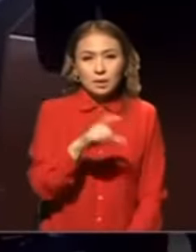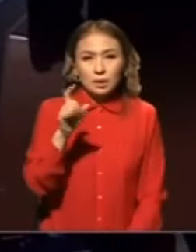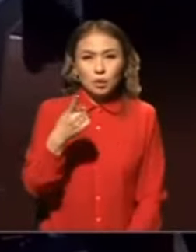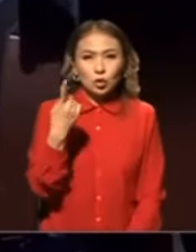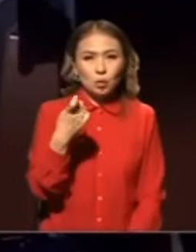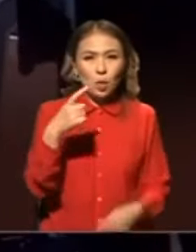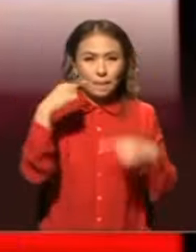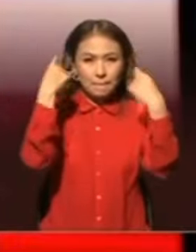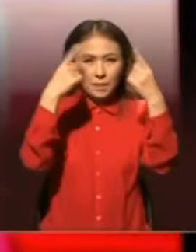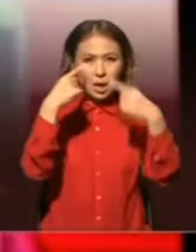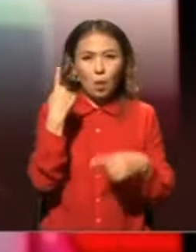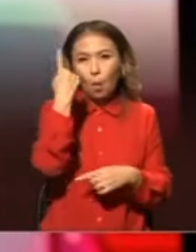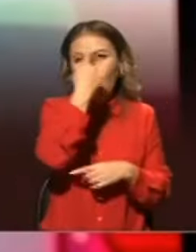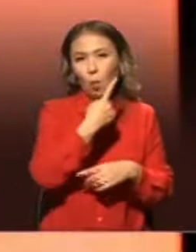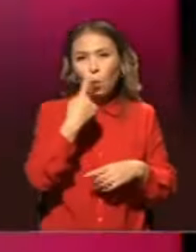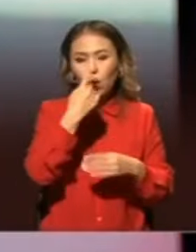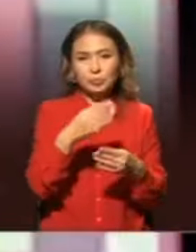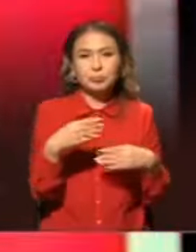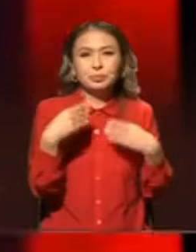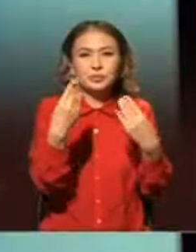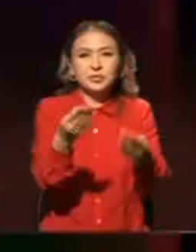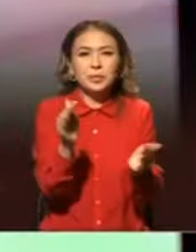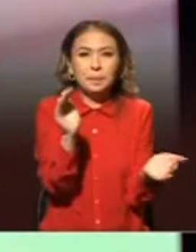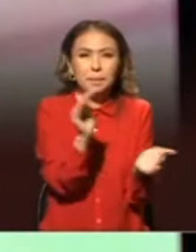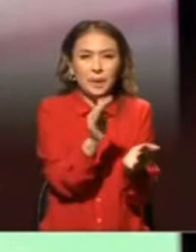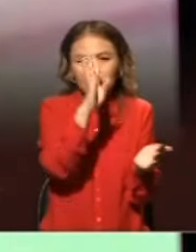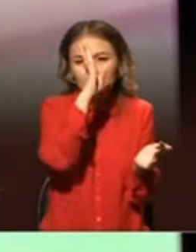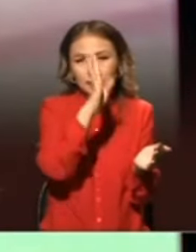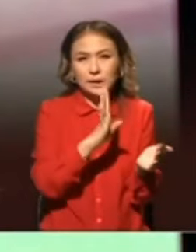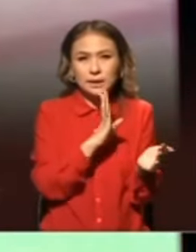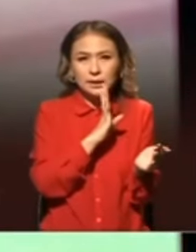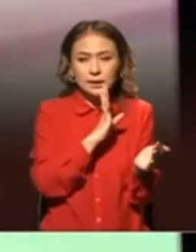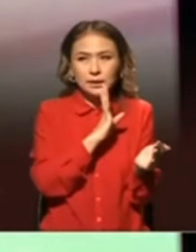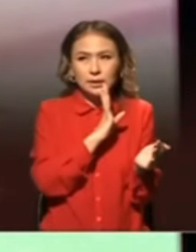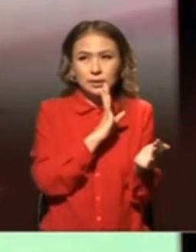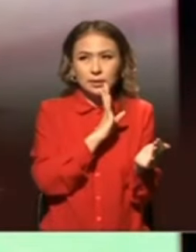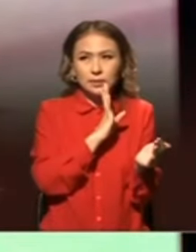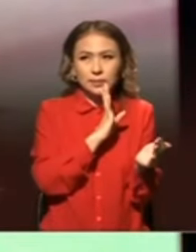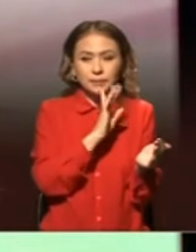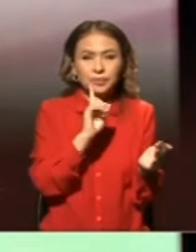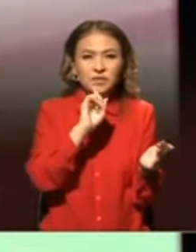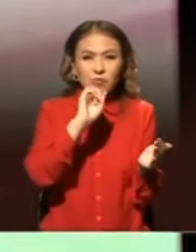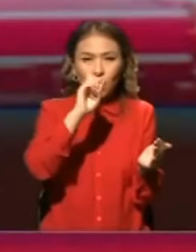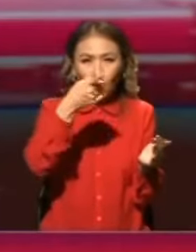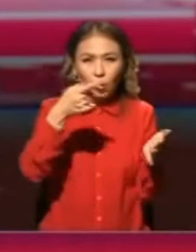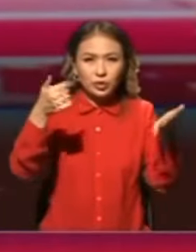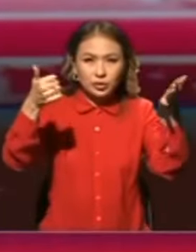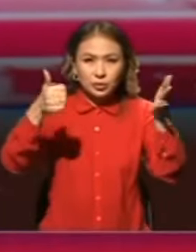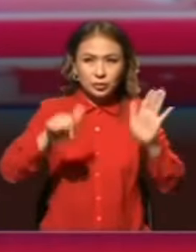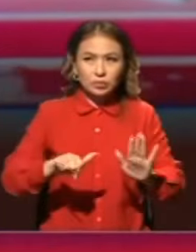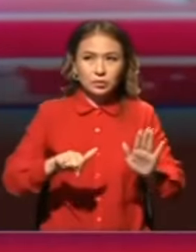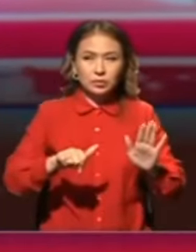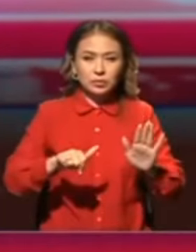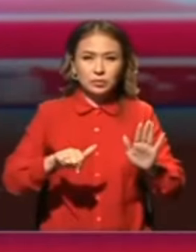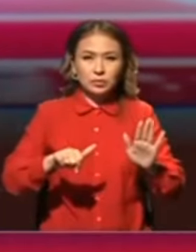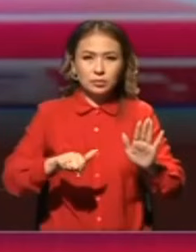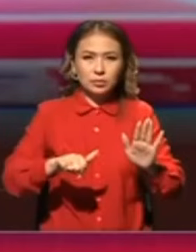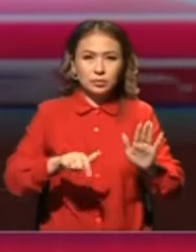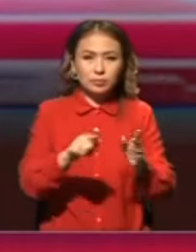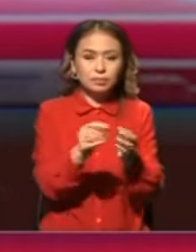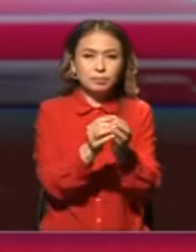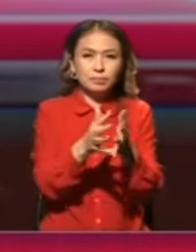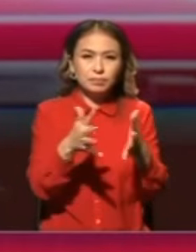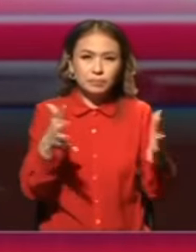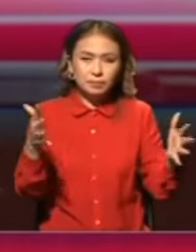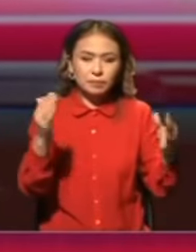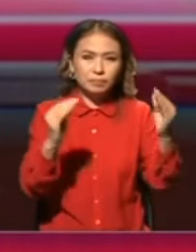беріледі бір жылға, қозы ретінде 4 айлық жасында, бір жарым жылдан кейін мысалы қолмен ұрықтандыру